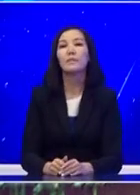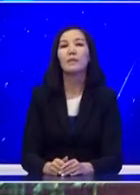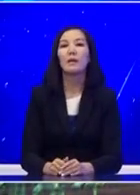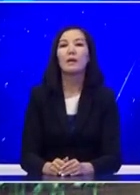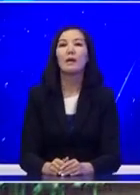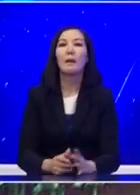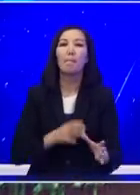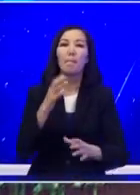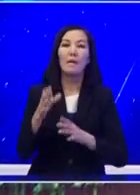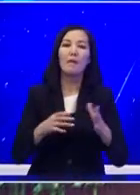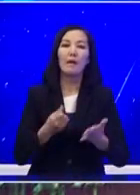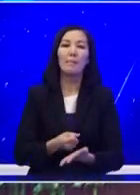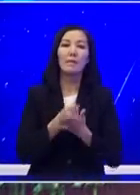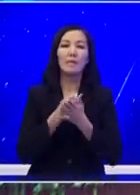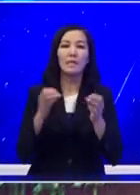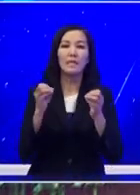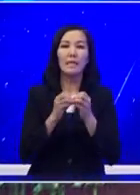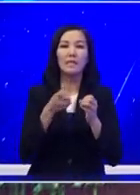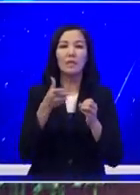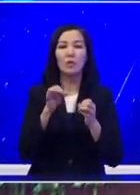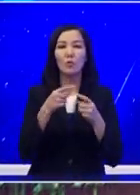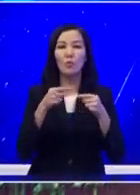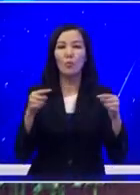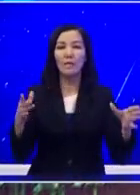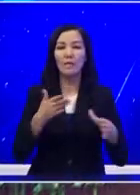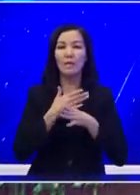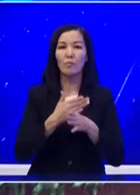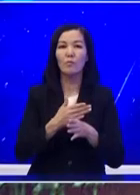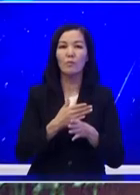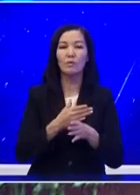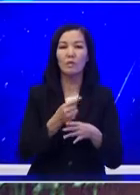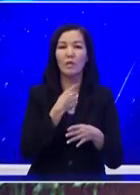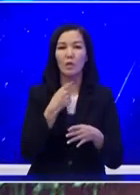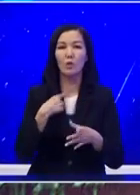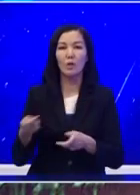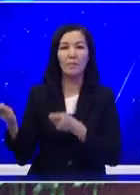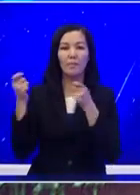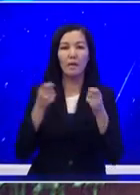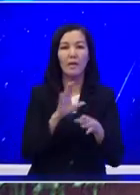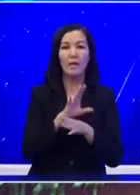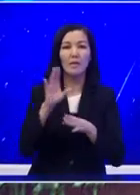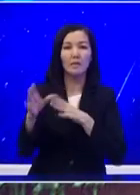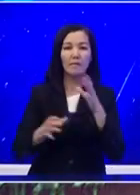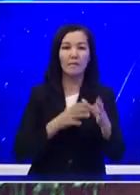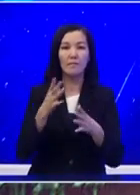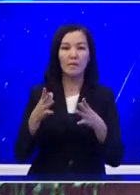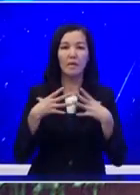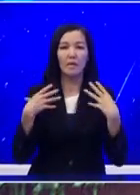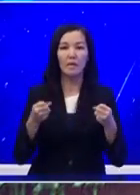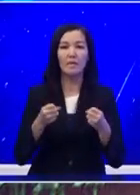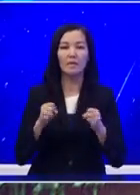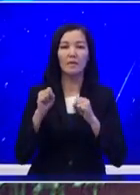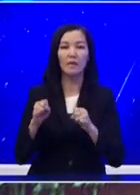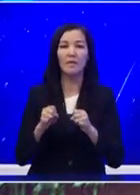Мировая поддержка. Более 10 тонн гуманитарной помощи прибыло в Талдыкурган. Отправителями выступили Всемирная организация здравоохранения